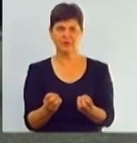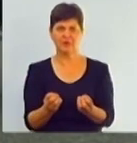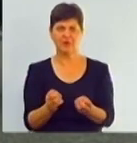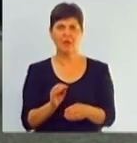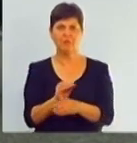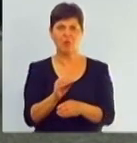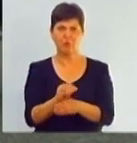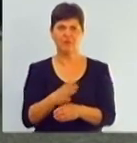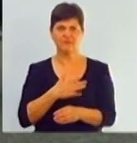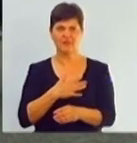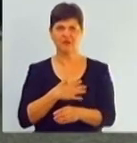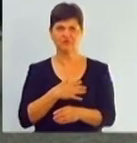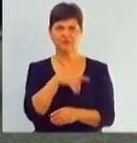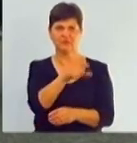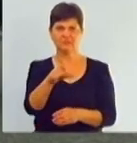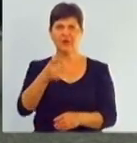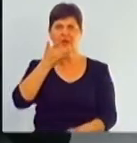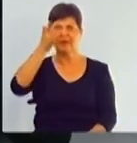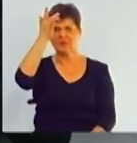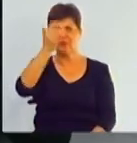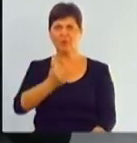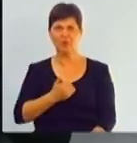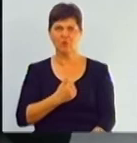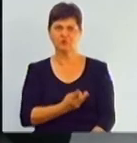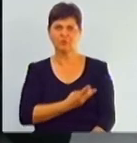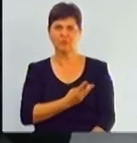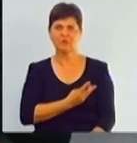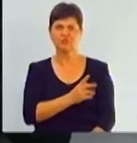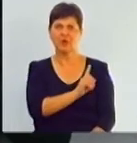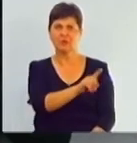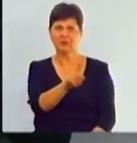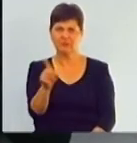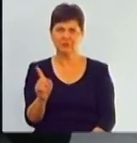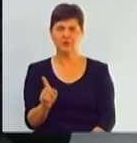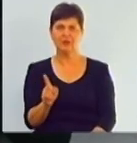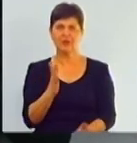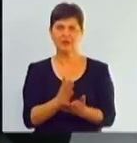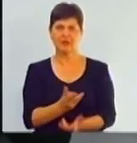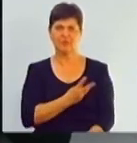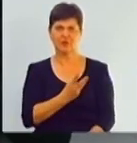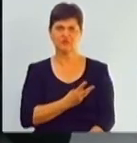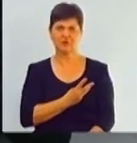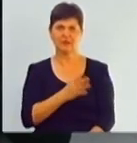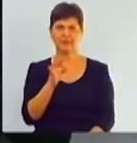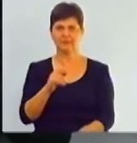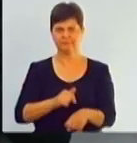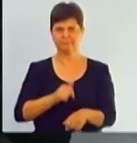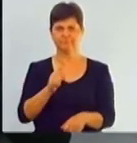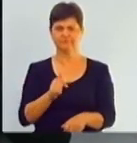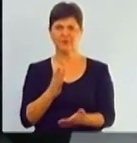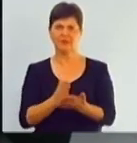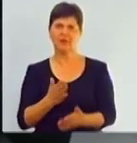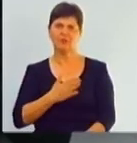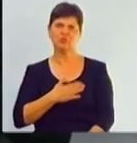поповнення наших рядів влітку, і хочу побажати, кому є бажання до снаги і лежить до душі